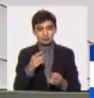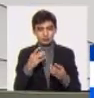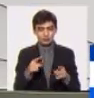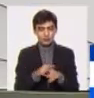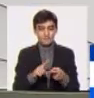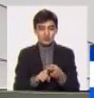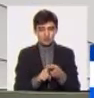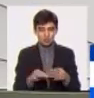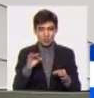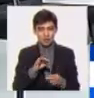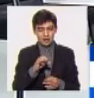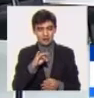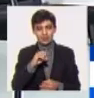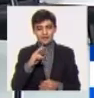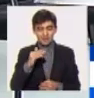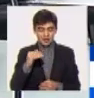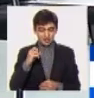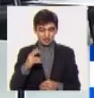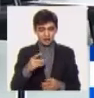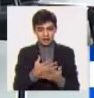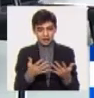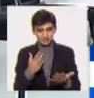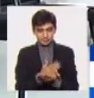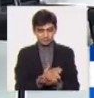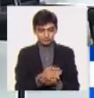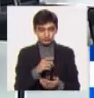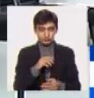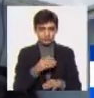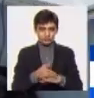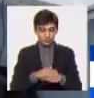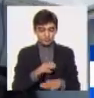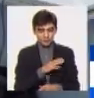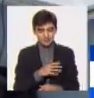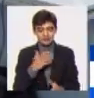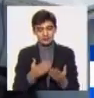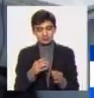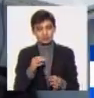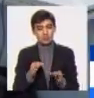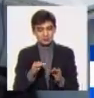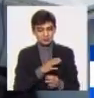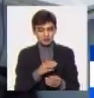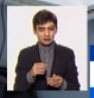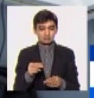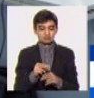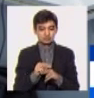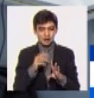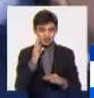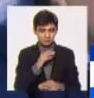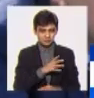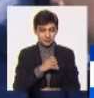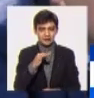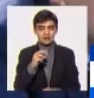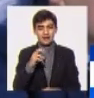респираторная вирусная инфекция, у которой есть разные степени тяжести. По его словам, в большинстве случаев коронавирус